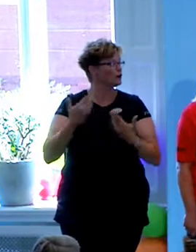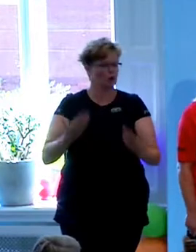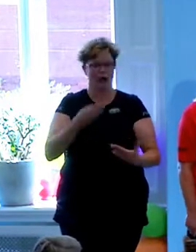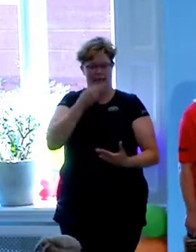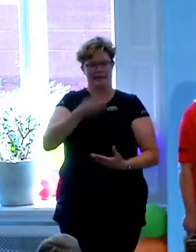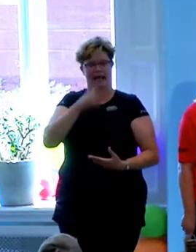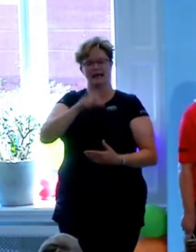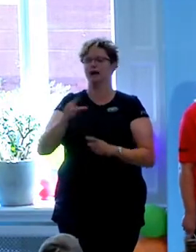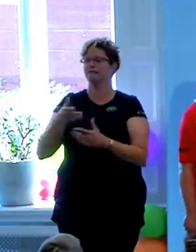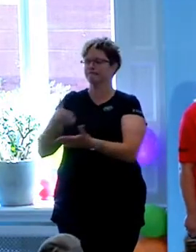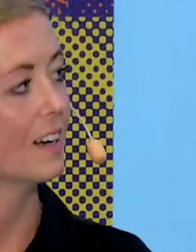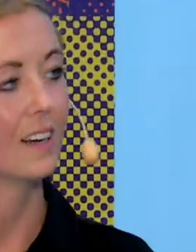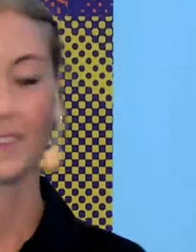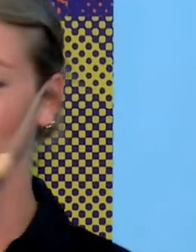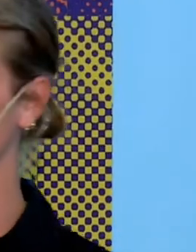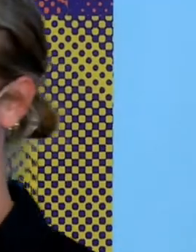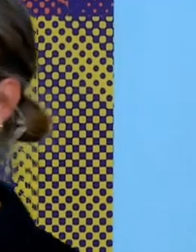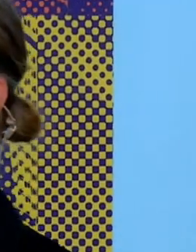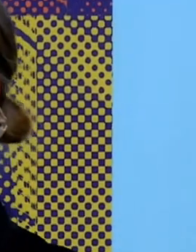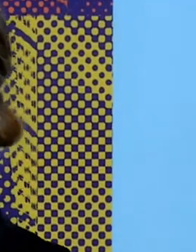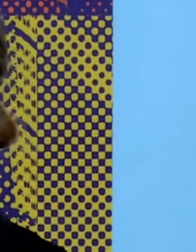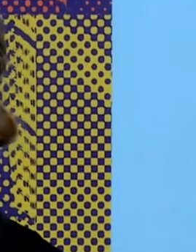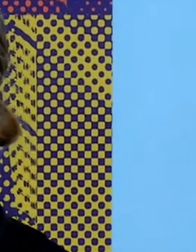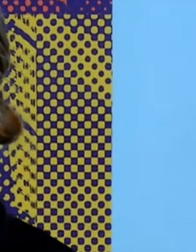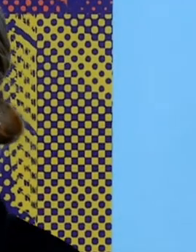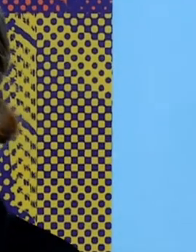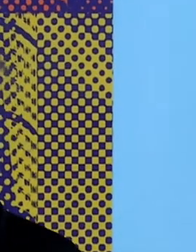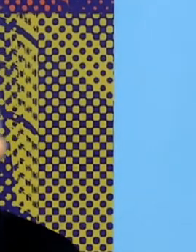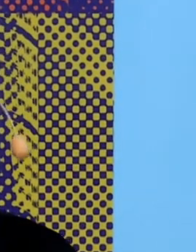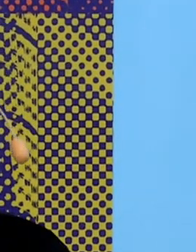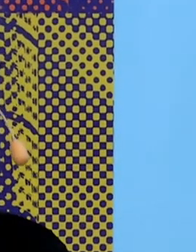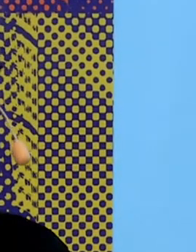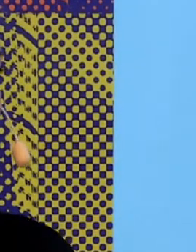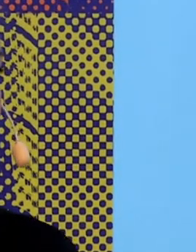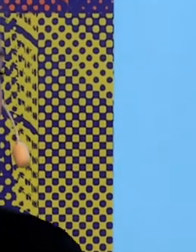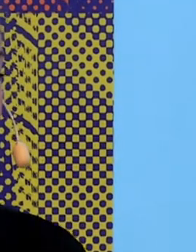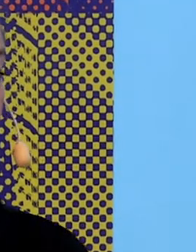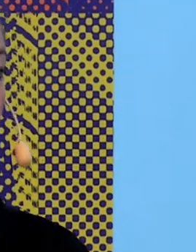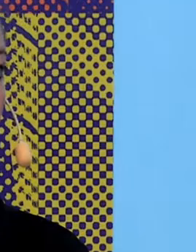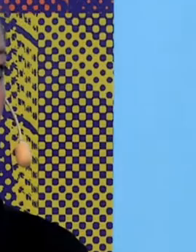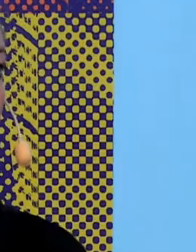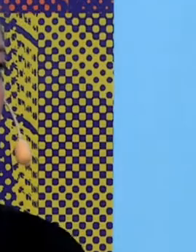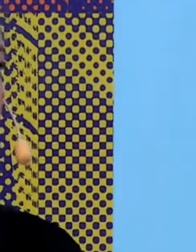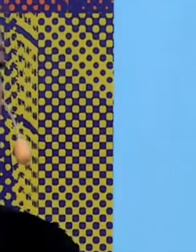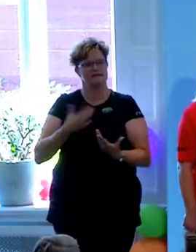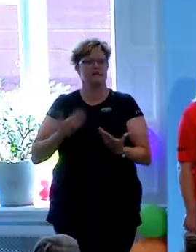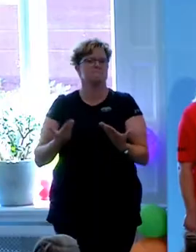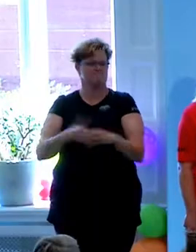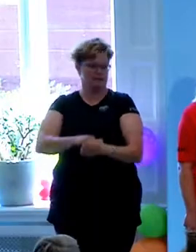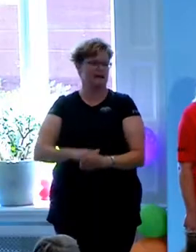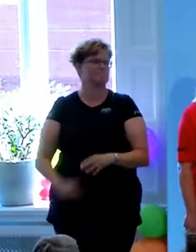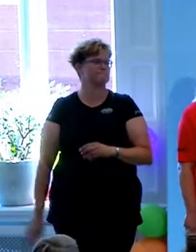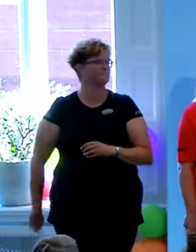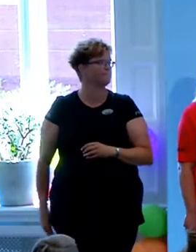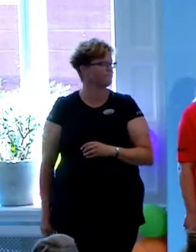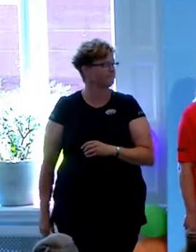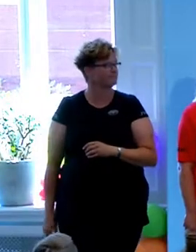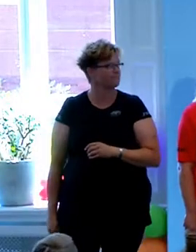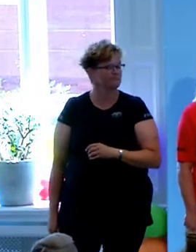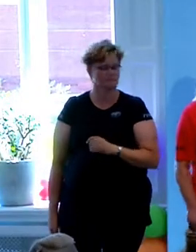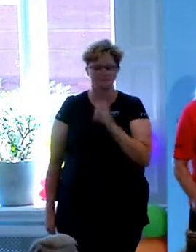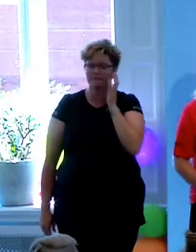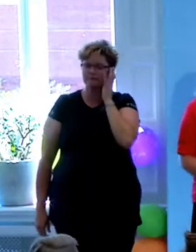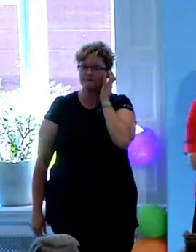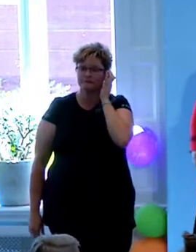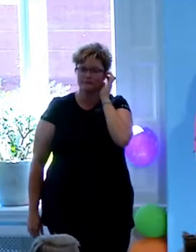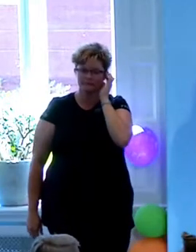hjälte. Han fick förhinder så jag ställde upp. Det här är ju en otroligt viktig fråga så att det är självklart att vi ska vara med här. Helt rätt. Jag